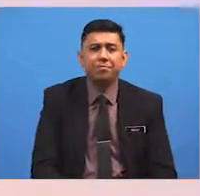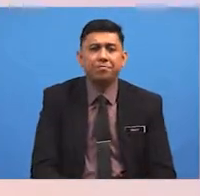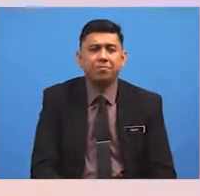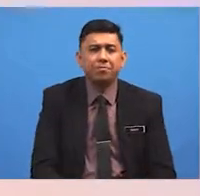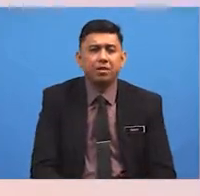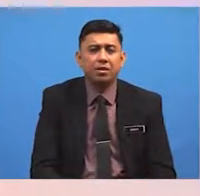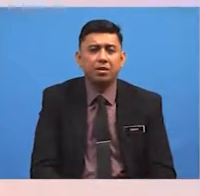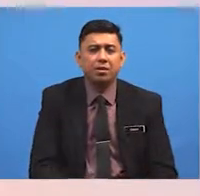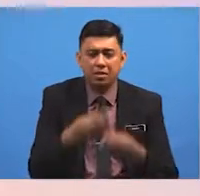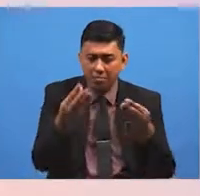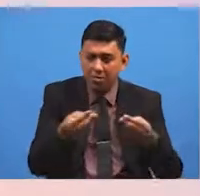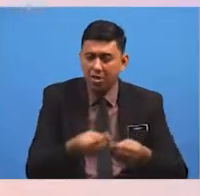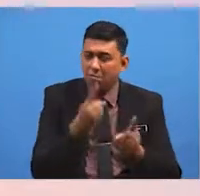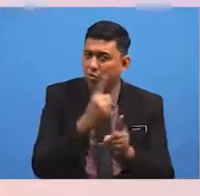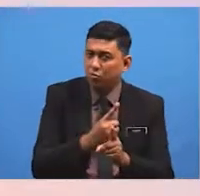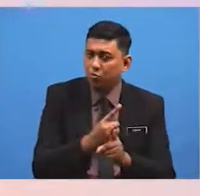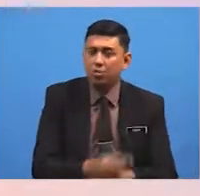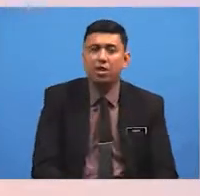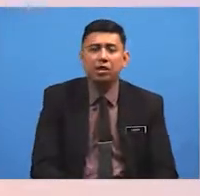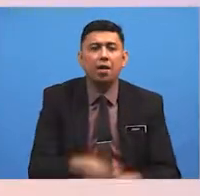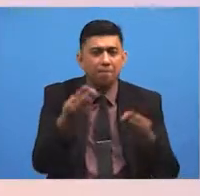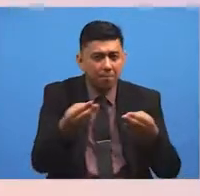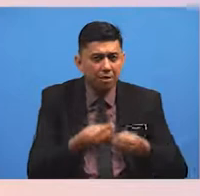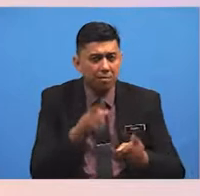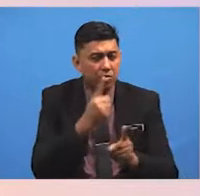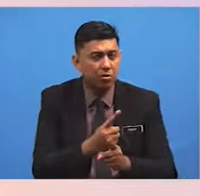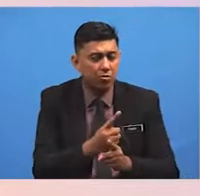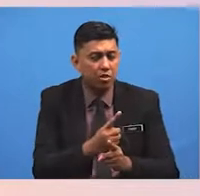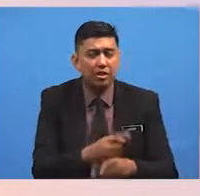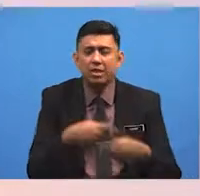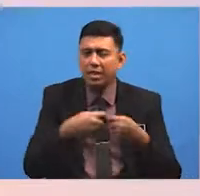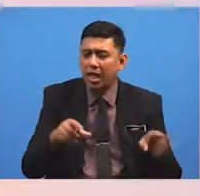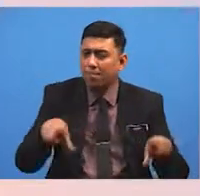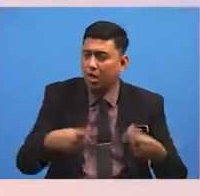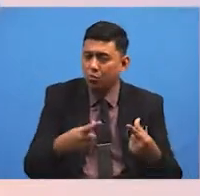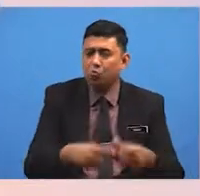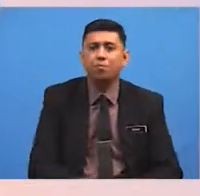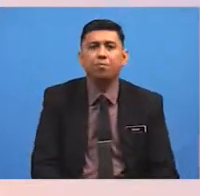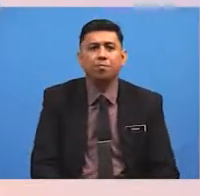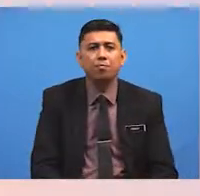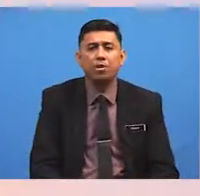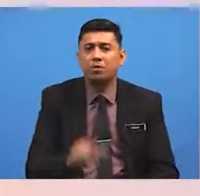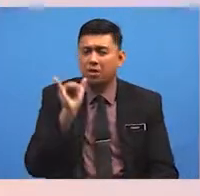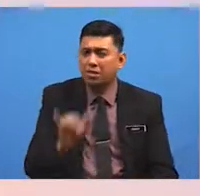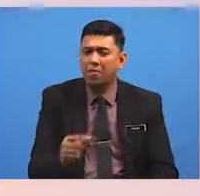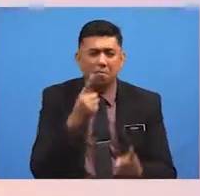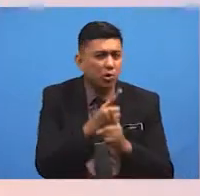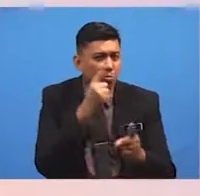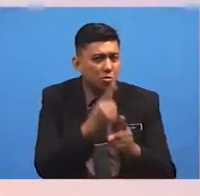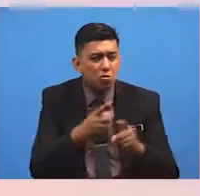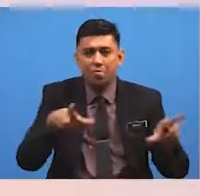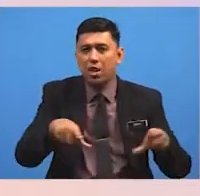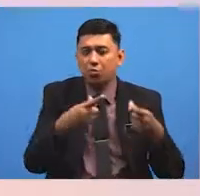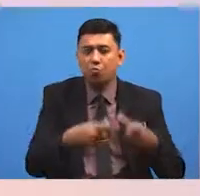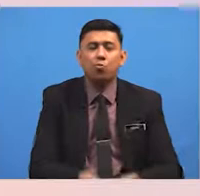penerimaan sebenarnya ialah penerimaan yang telah berlaku Maksudnya yang benar-benar berlaku